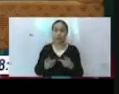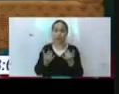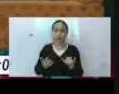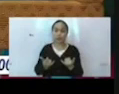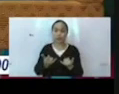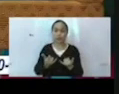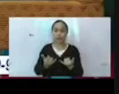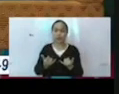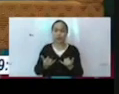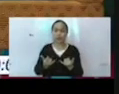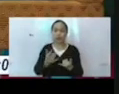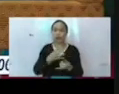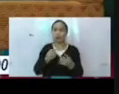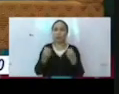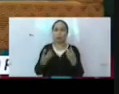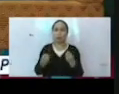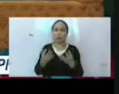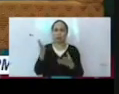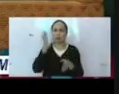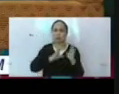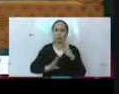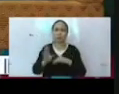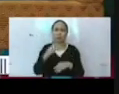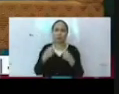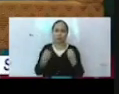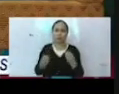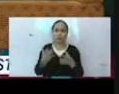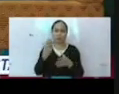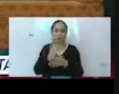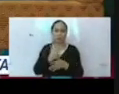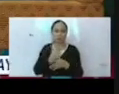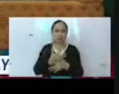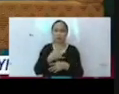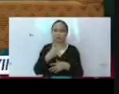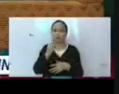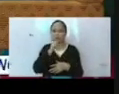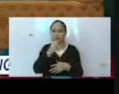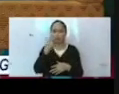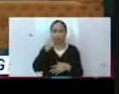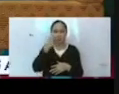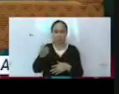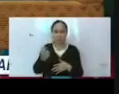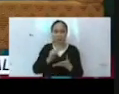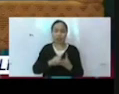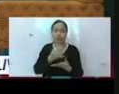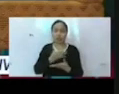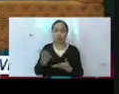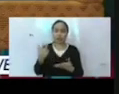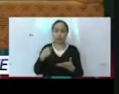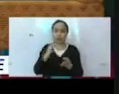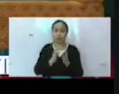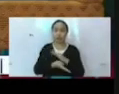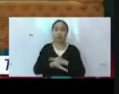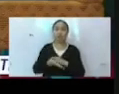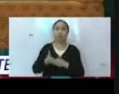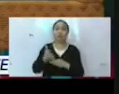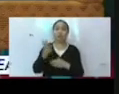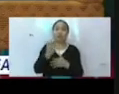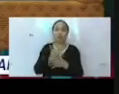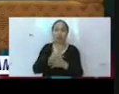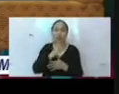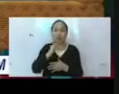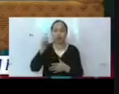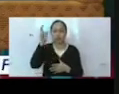maraming sidetrack. Maraming, hindi imposible na kayo ay ma-sidetrack ng Diablo. It's because of the